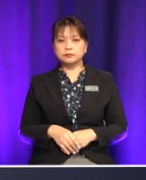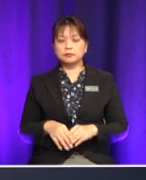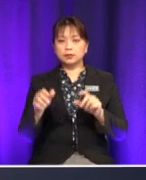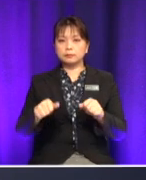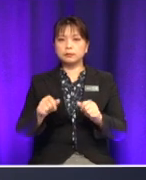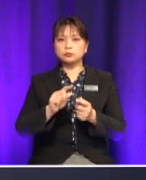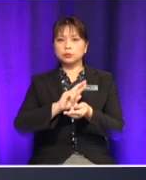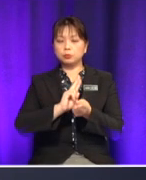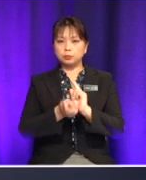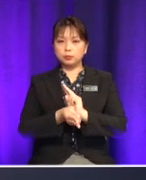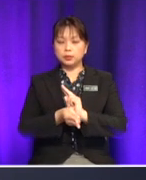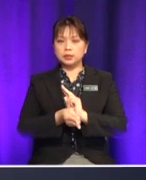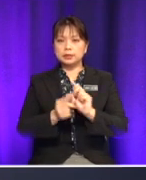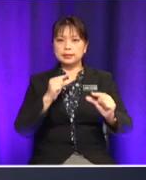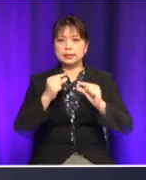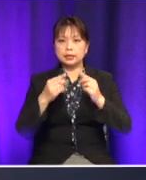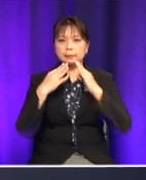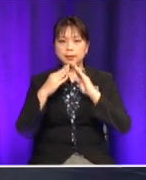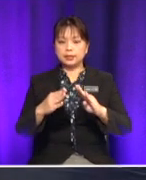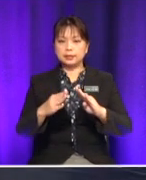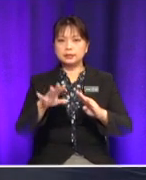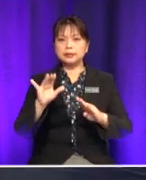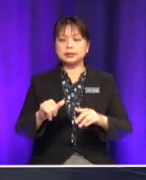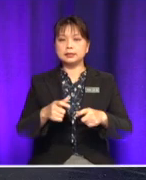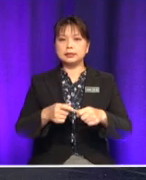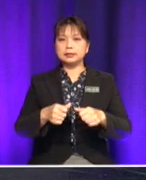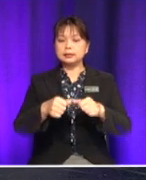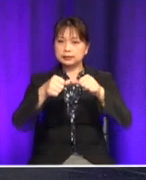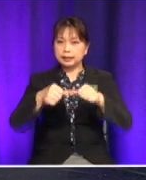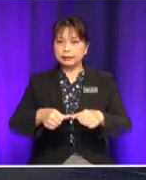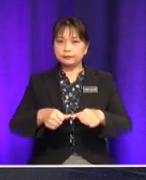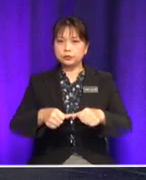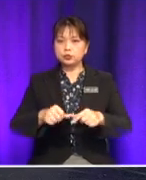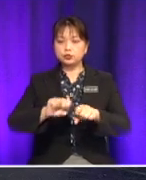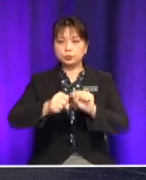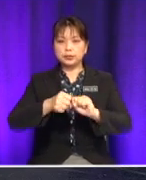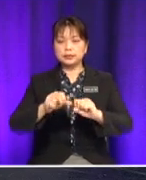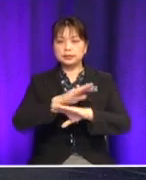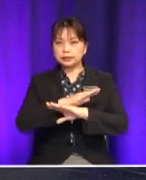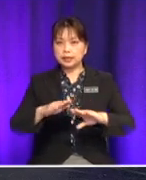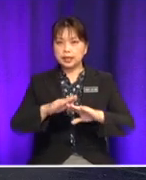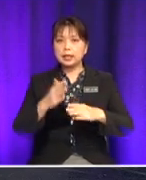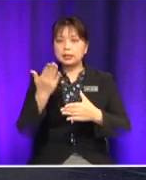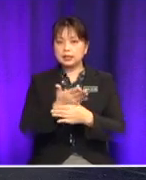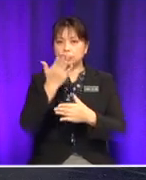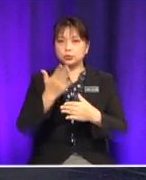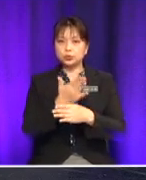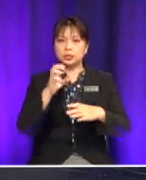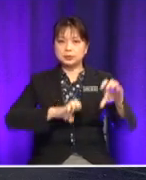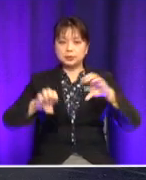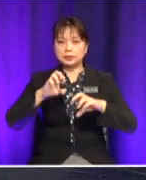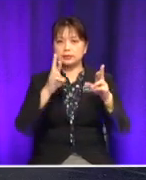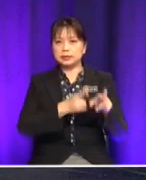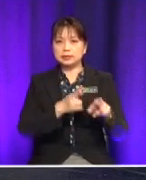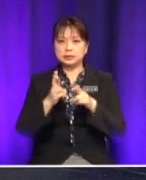supaya malah ini supaya tidak mengganggu keputusan eksperimen tuh Oke merancang eksperimen